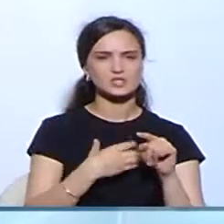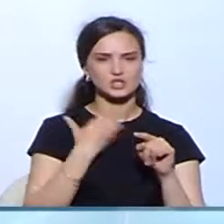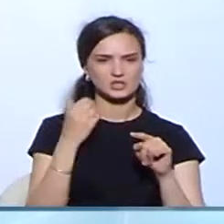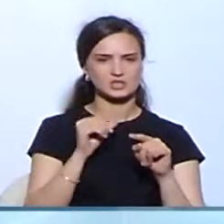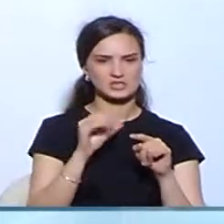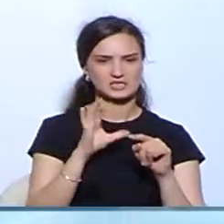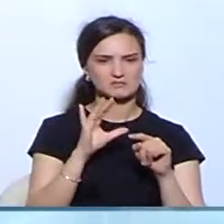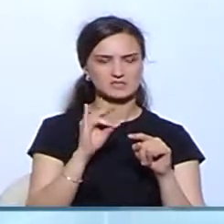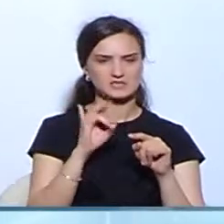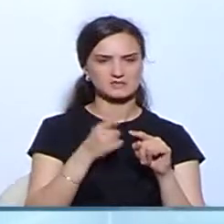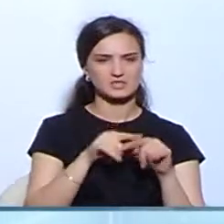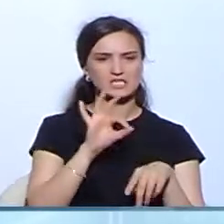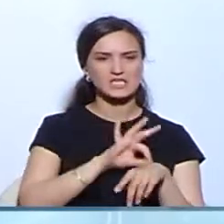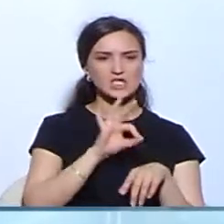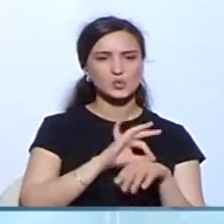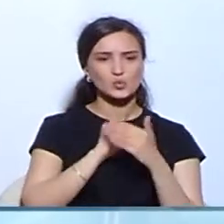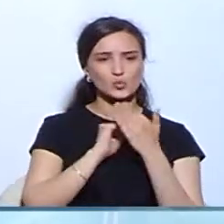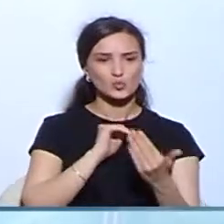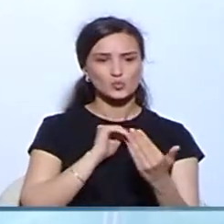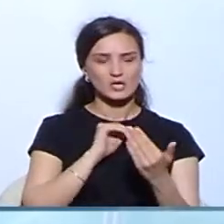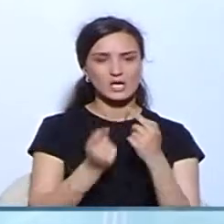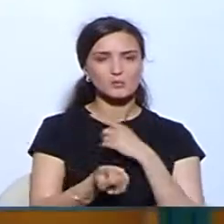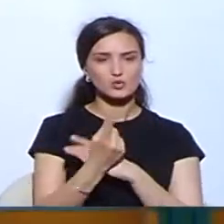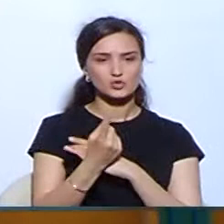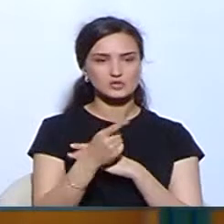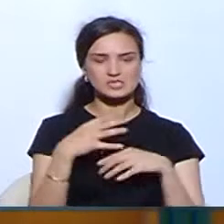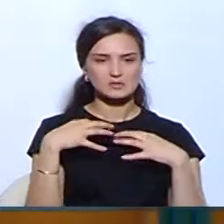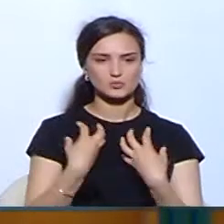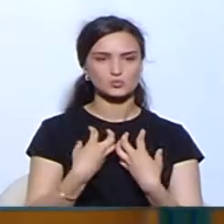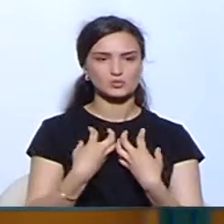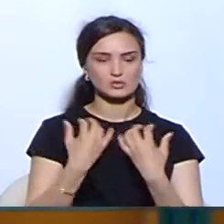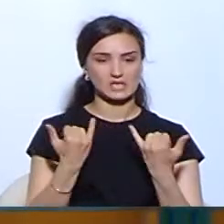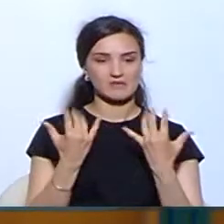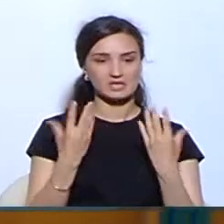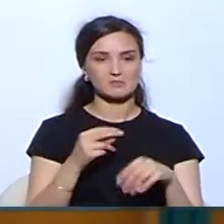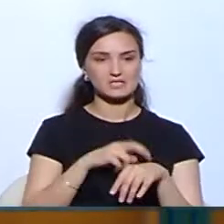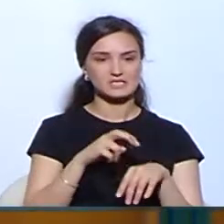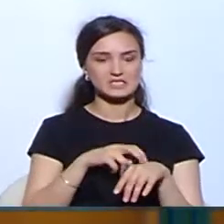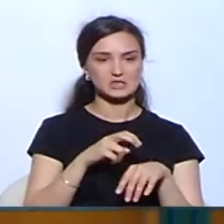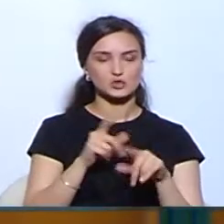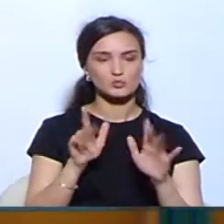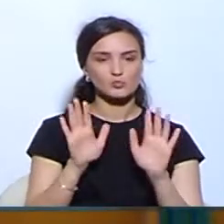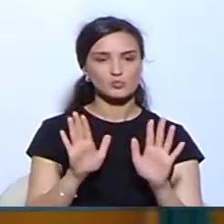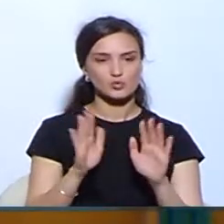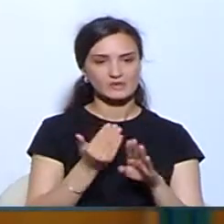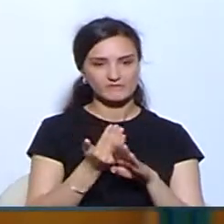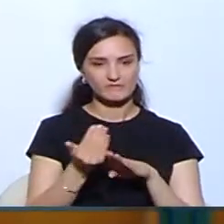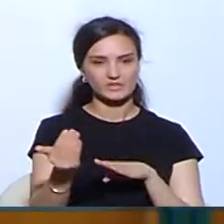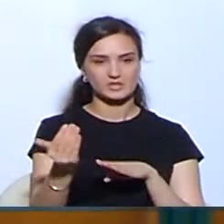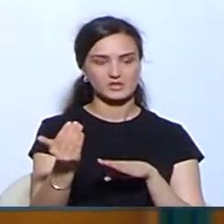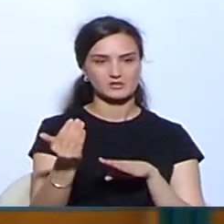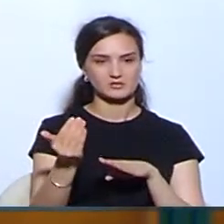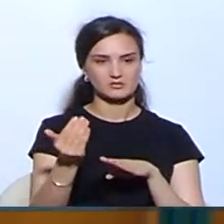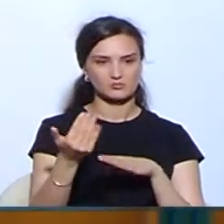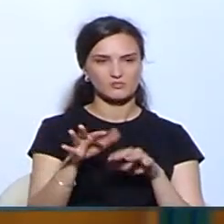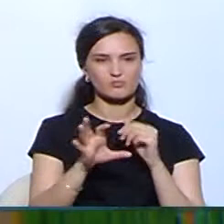რომელიც კლინიკური მანიფესტაცია და აღმოჩენა სამწუხაროდ დღევანდელ მედიცინას შეუძლია მხოლოდ გვიან სტადიაში, ესაა